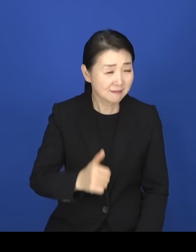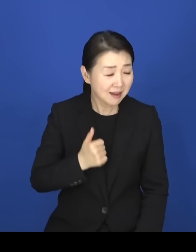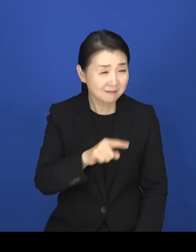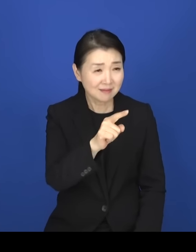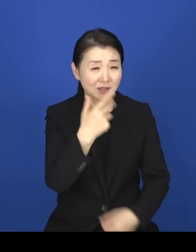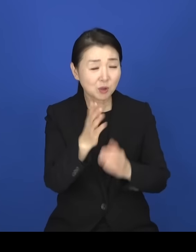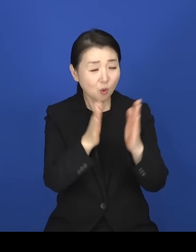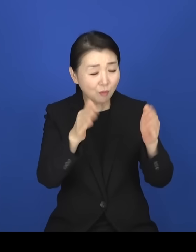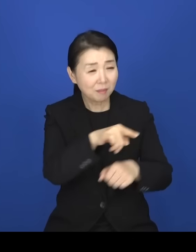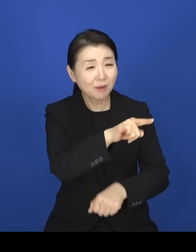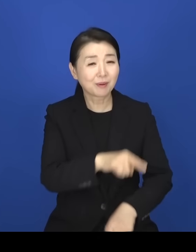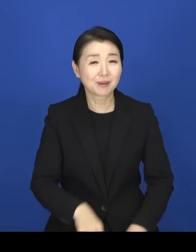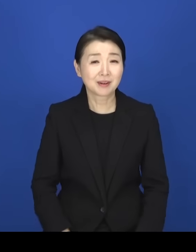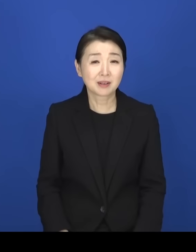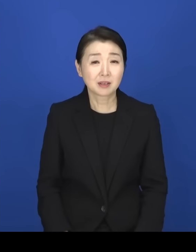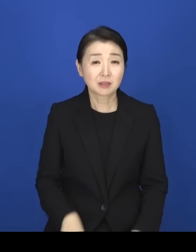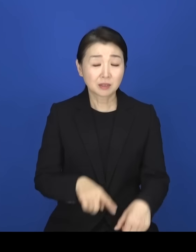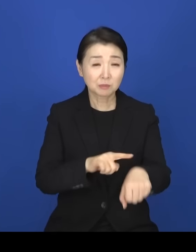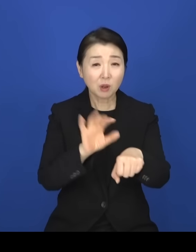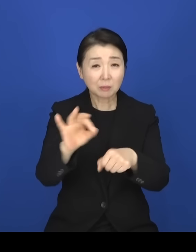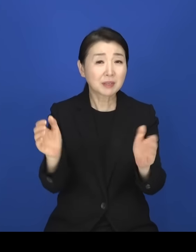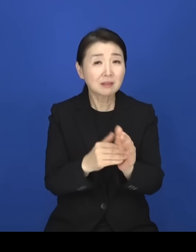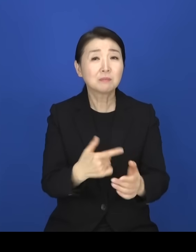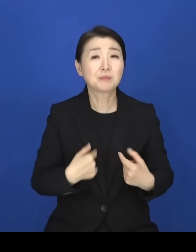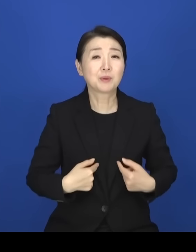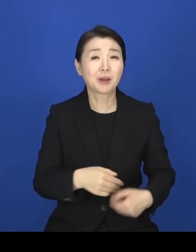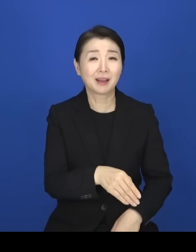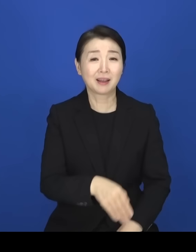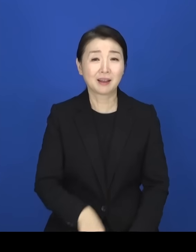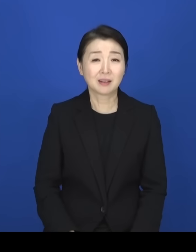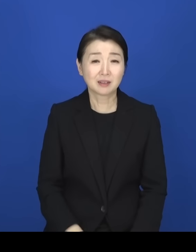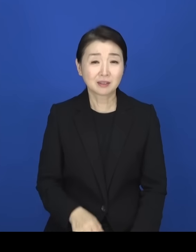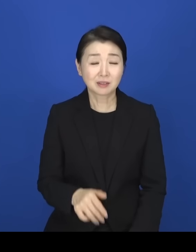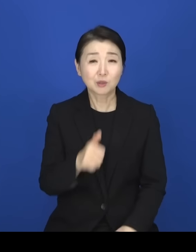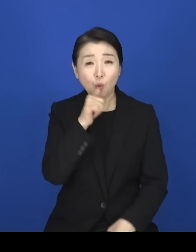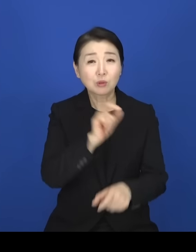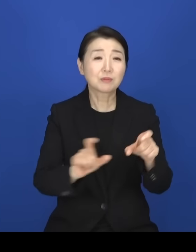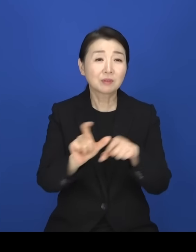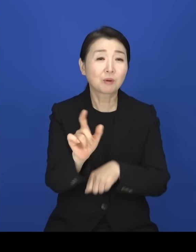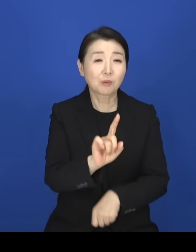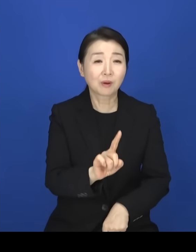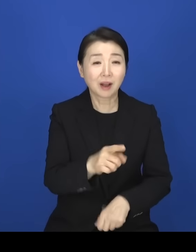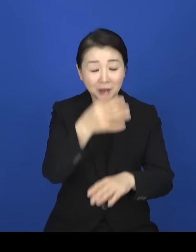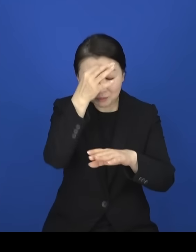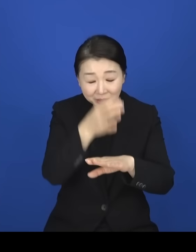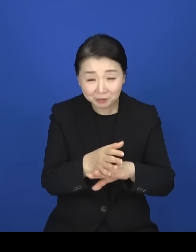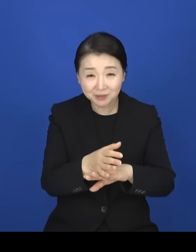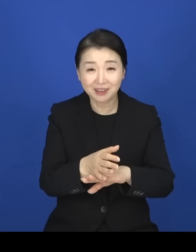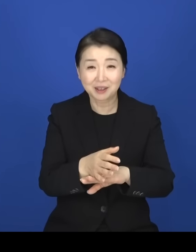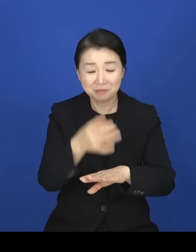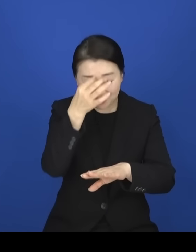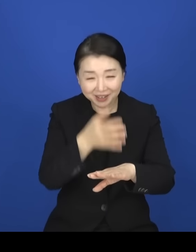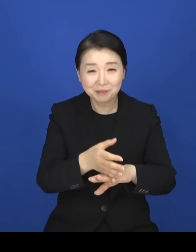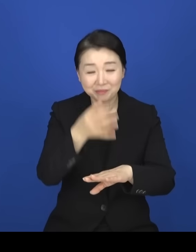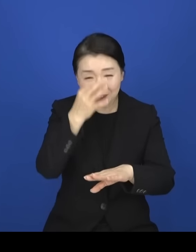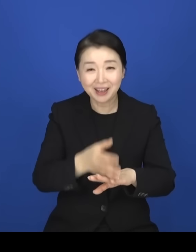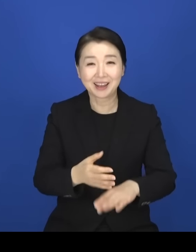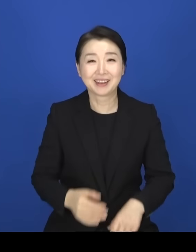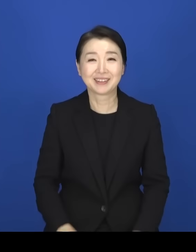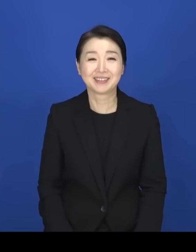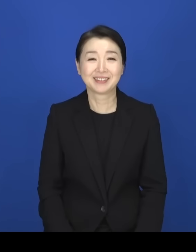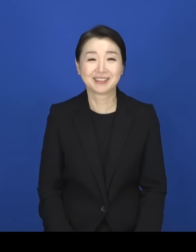성경 공부하냐고. 야, 10시 반에 원래 끝나야 돼. 50분 더 했잖아. 죄송합니다. 아직 공사 중이어서 그렇습니다. 아직 먼지가